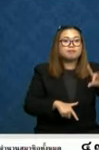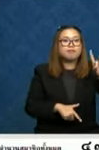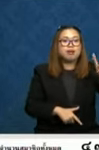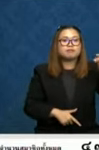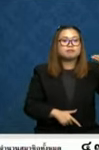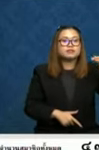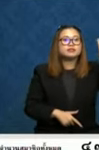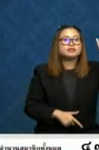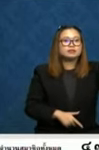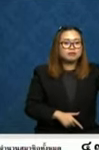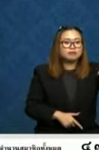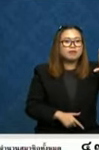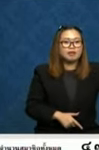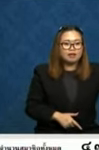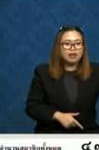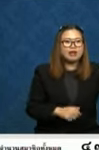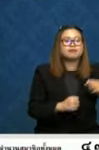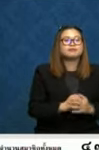87,998 ล้านบาท